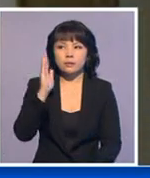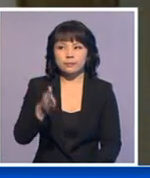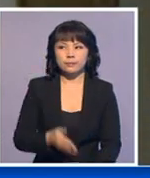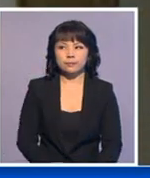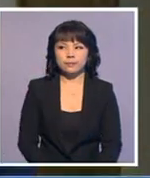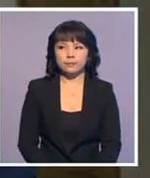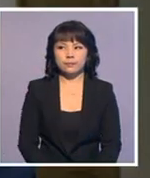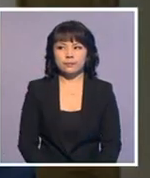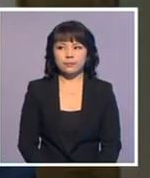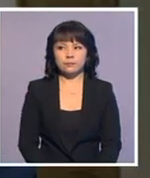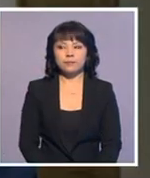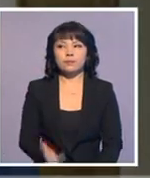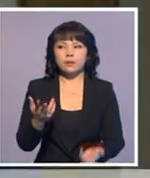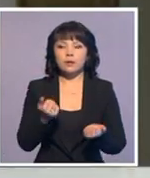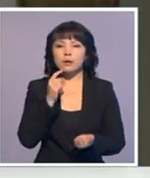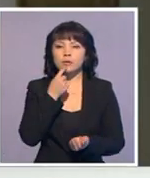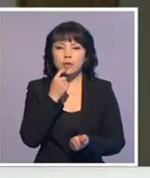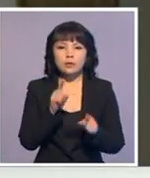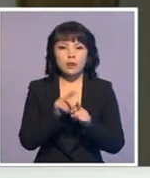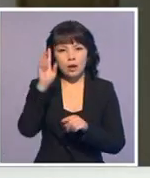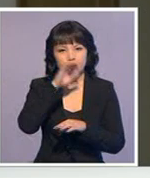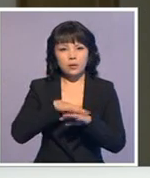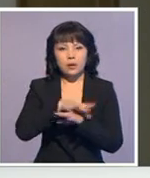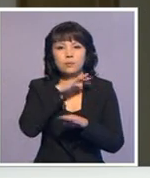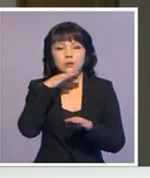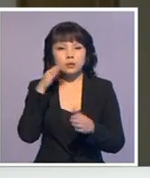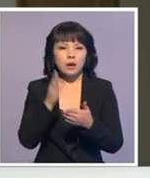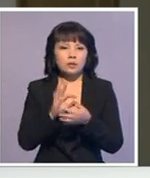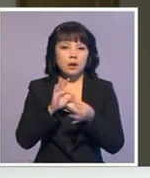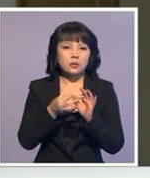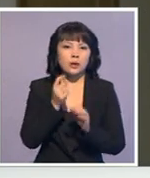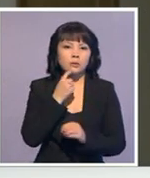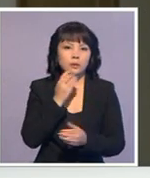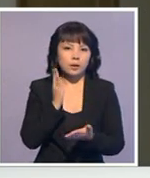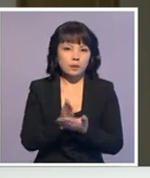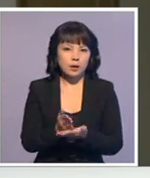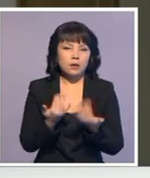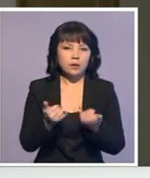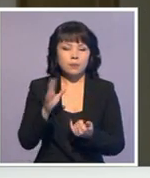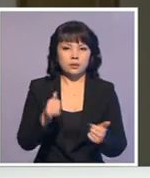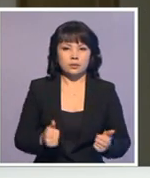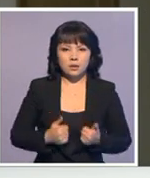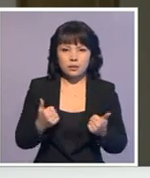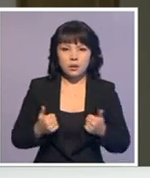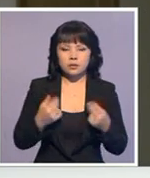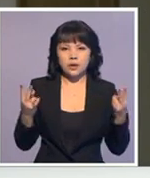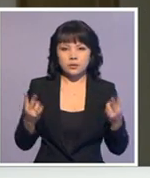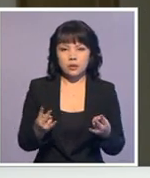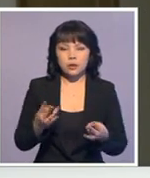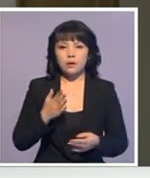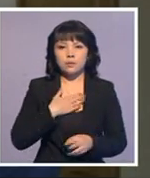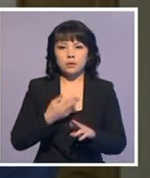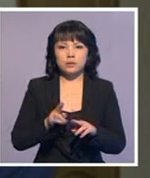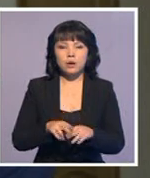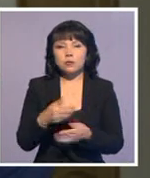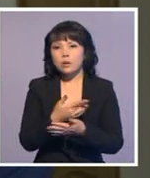Мемлекеттік қызметкер болғаны қиындығы өте көп. Әр қырынан оны табыла білуіміз керек. Сондықтан да оның